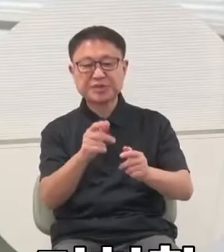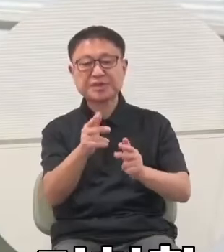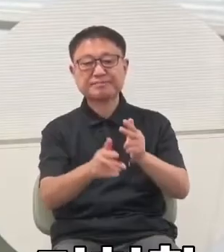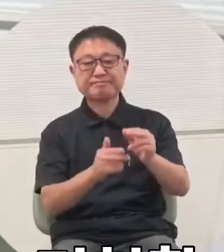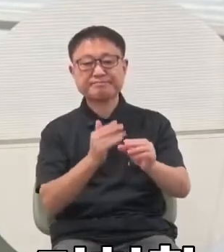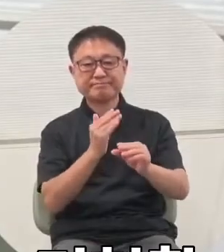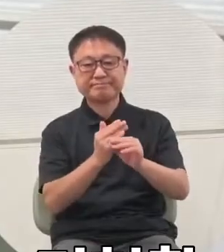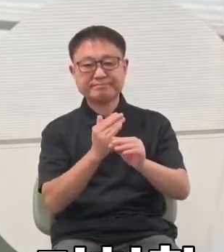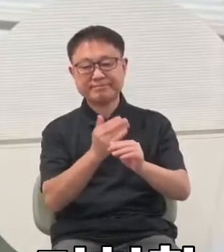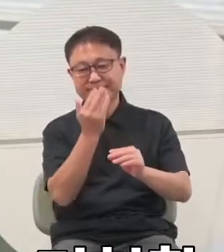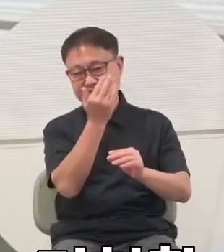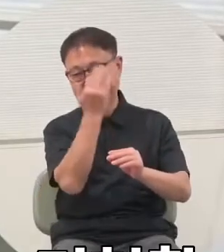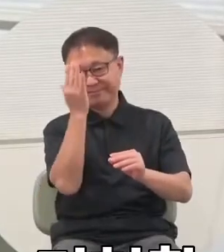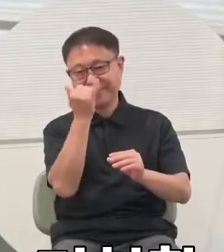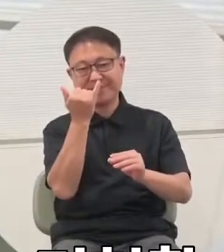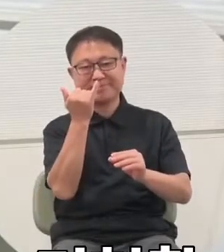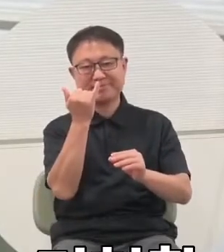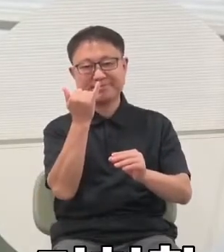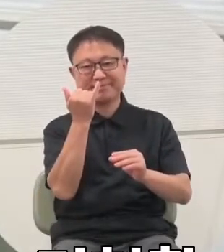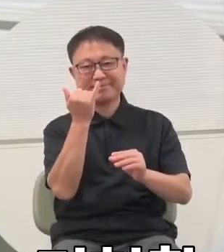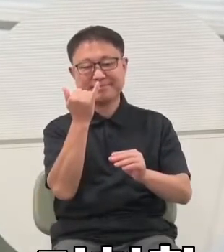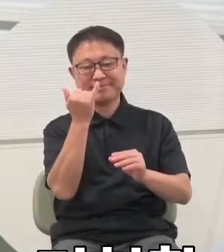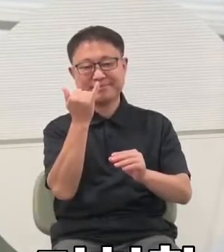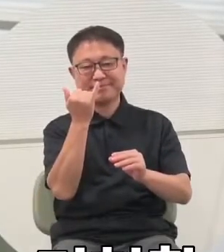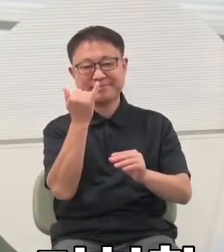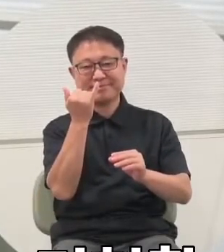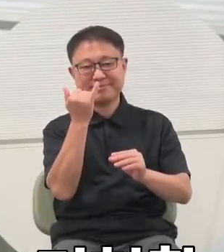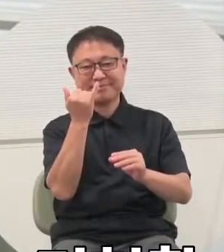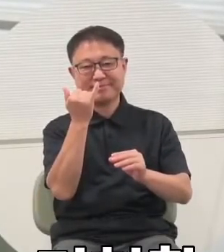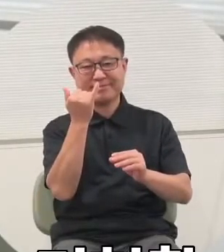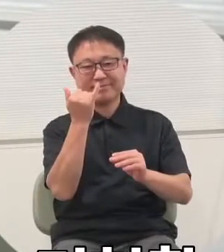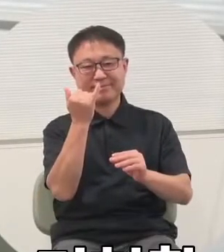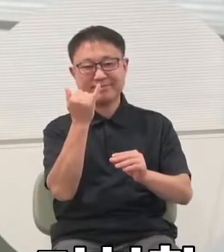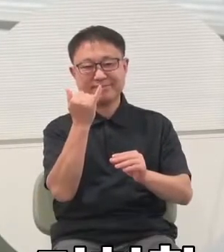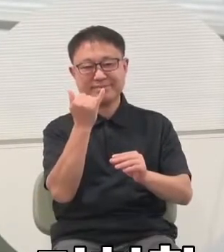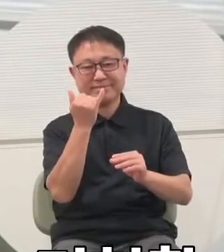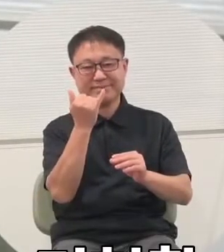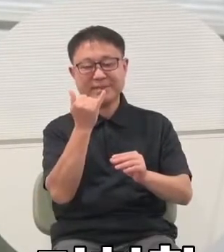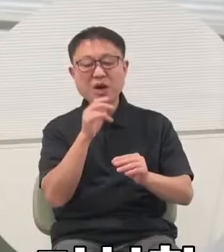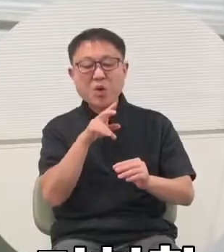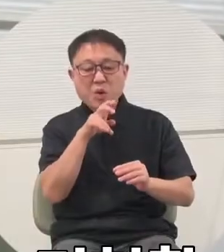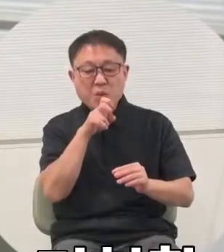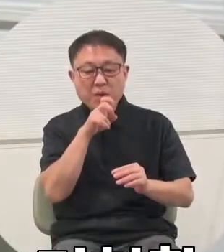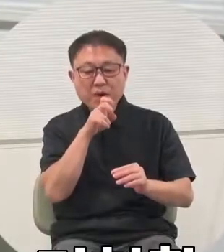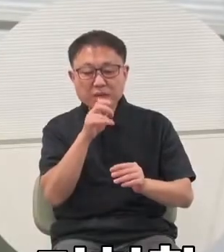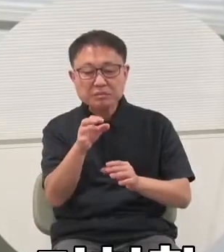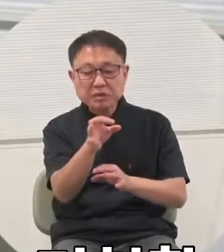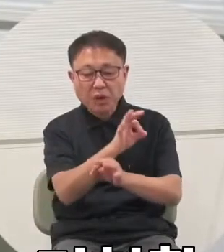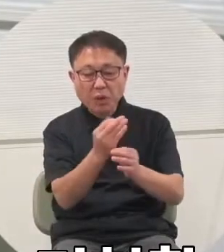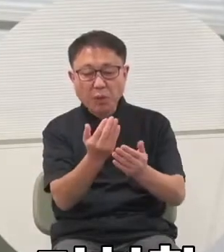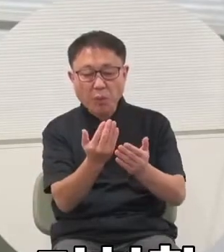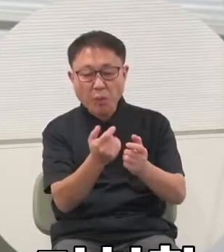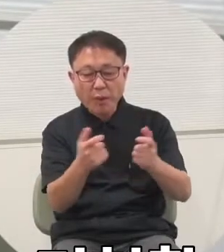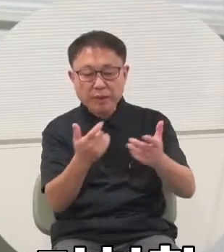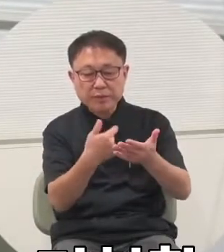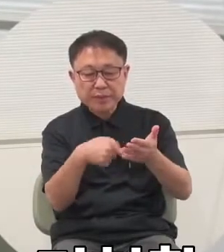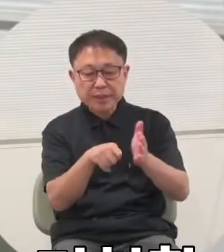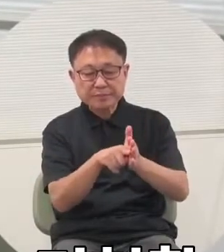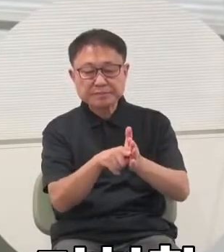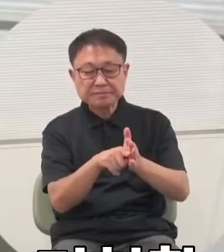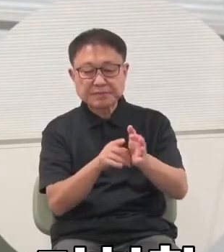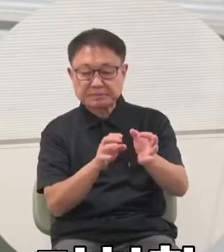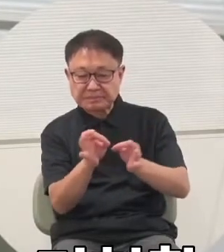이제 젊은 분들 그리고 젊은이들의 그런 골목 경제에 활력을 주는 콘텐츠와 비즈니스 모델을